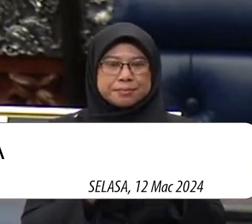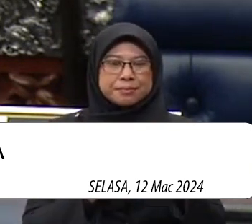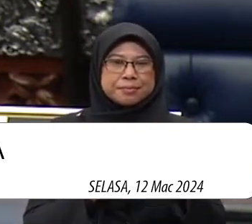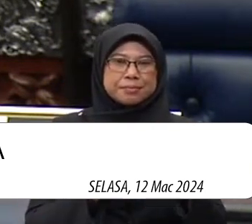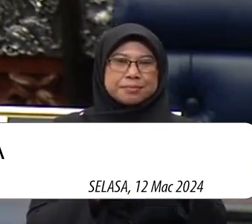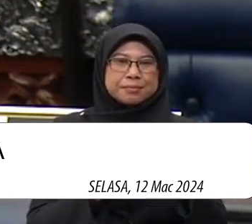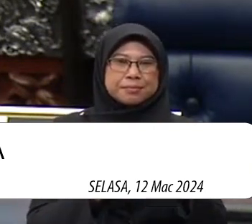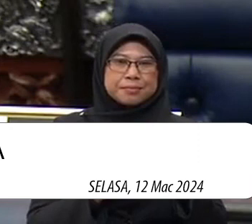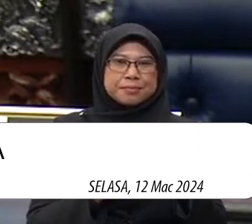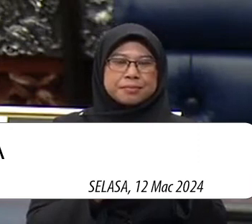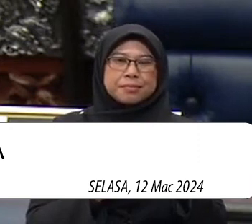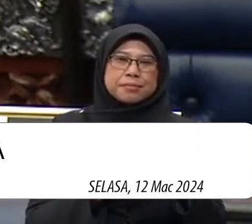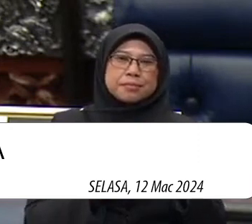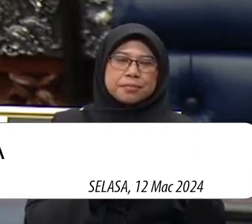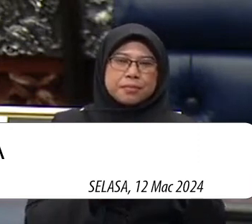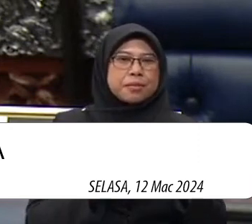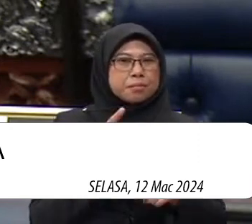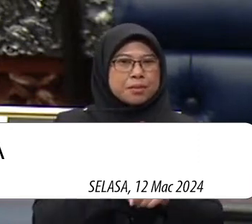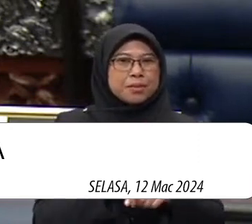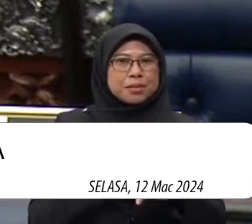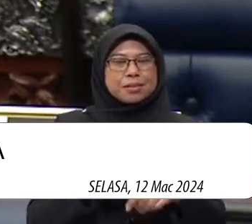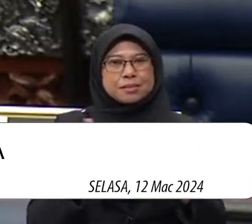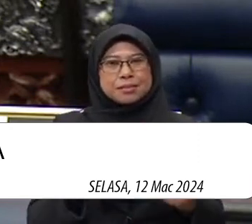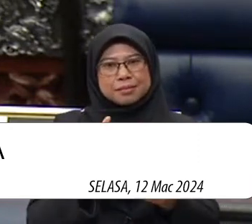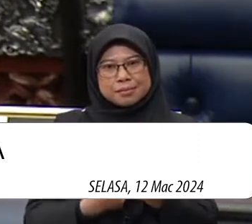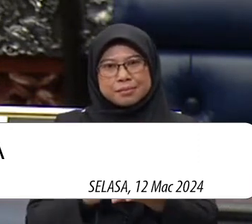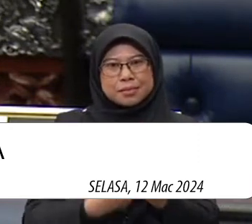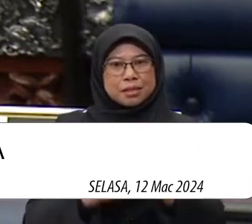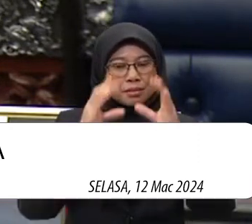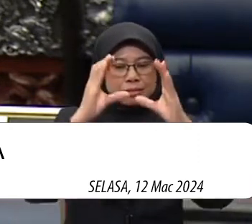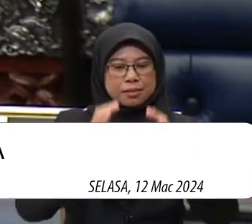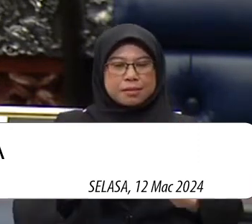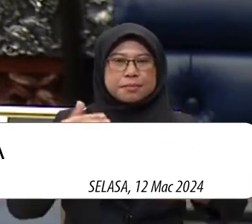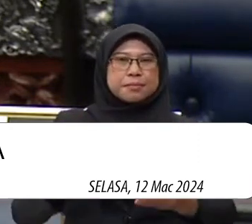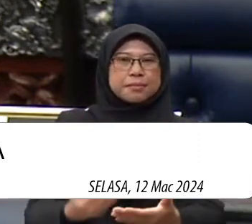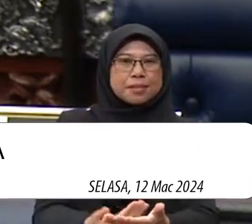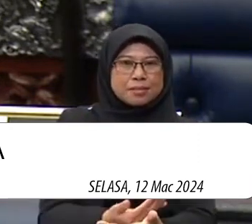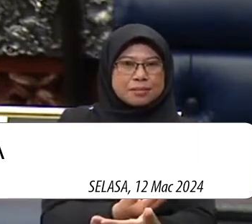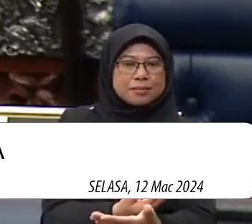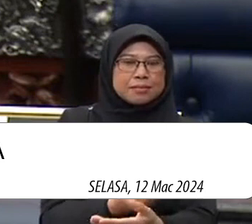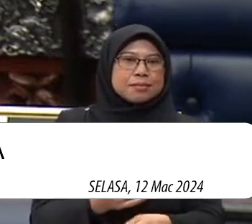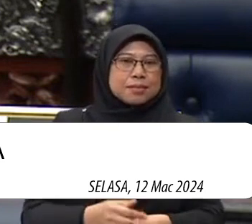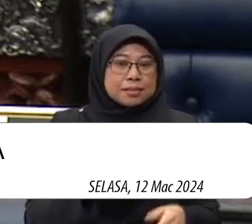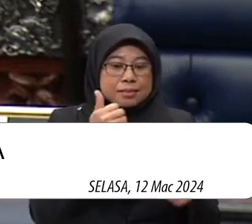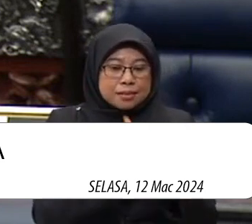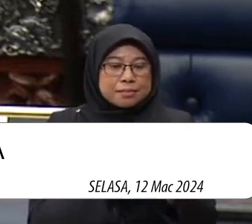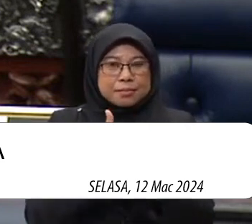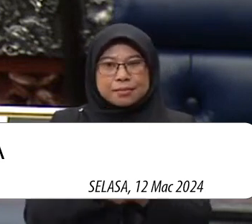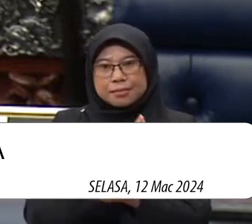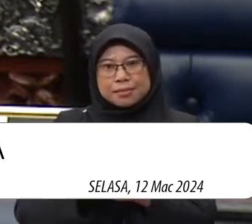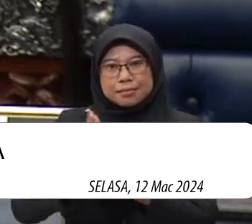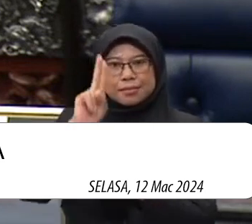mahkota tadi malah inilah perkara yang sedang kita bincangkan pendekatan baru supaya setiap